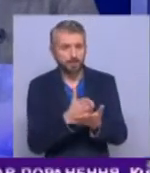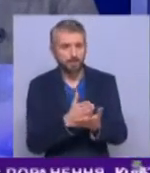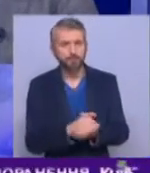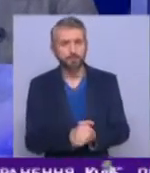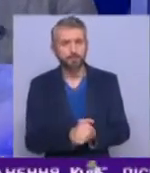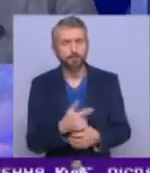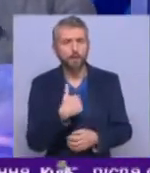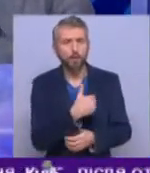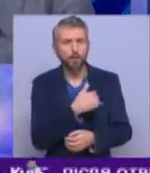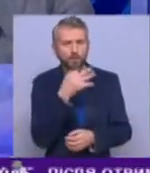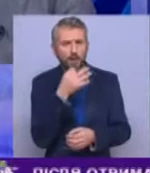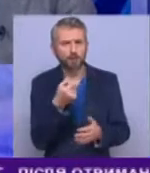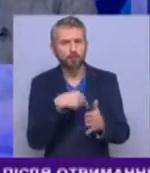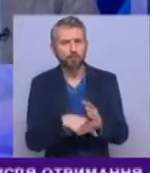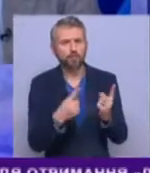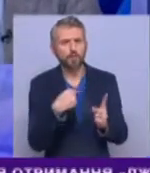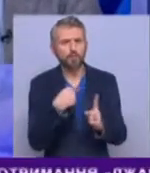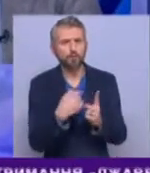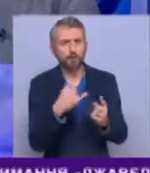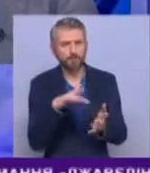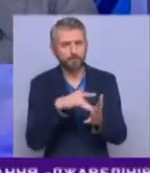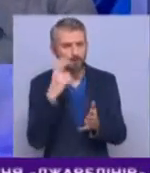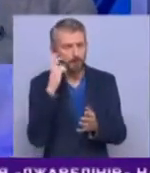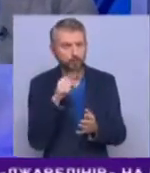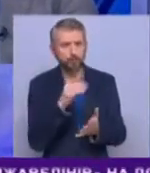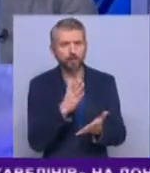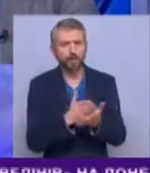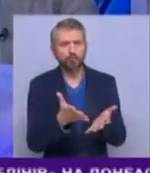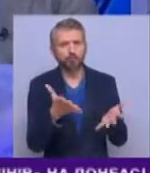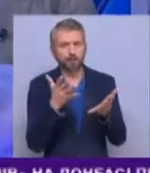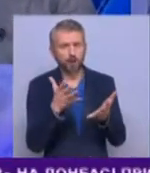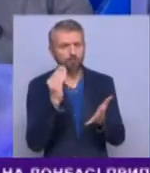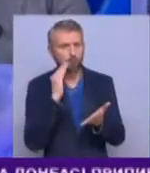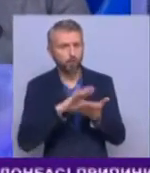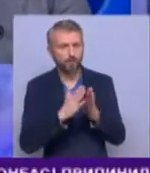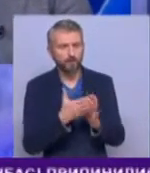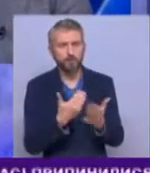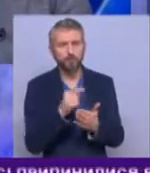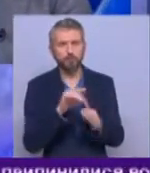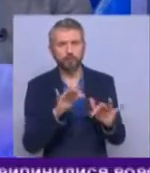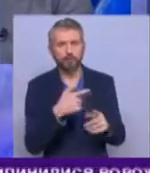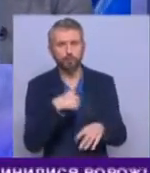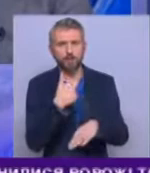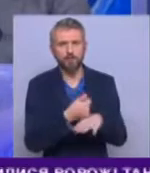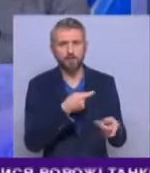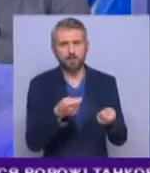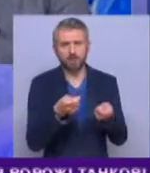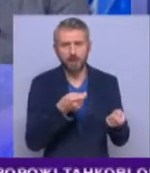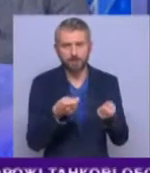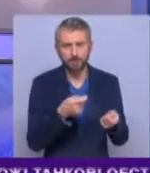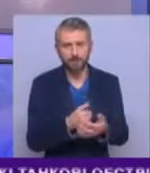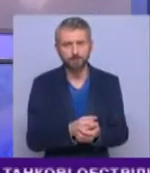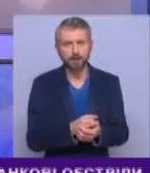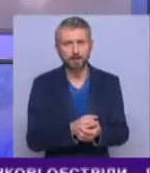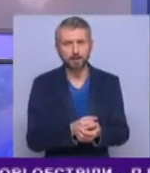от в чому великий плюс зараз в місті Києві, що є тут чітка позиція, наприклад, в даному випадку це голови адміністрації. Безпосередньо